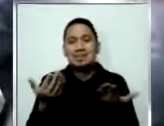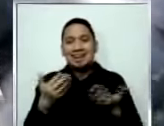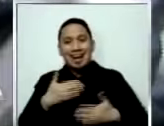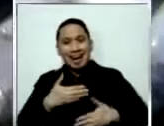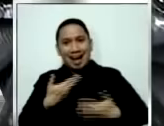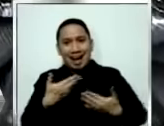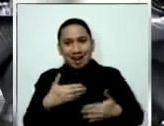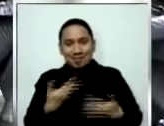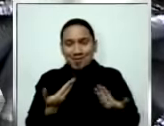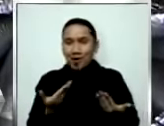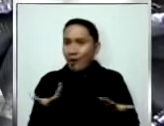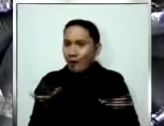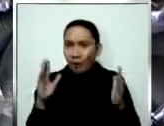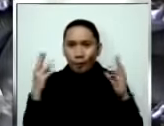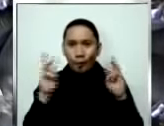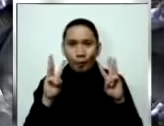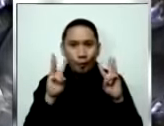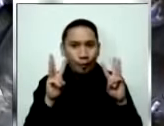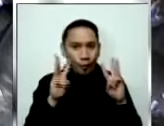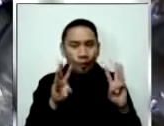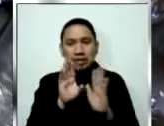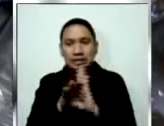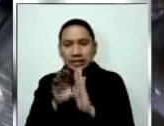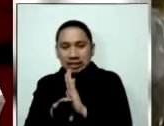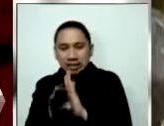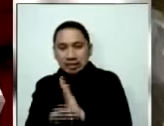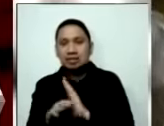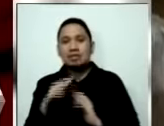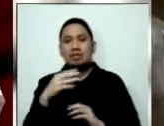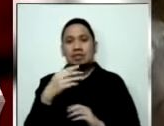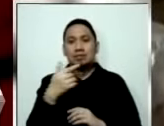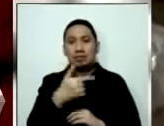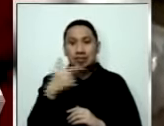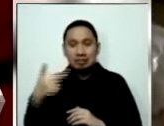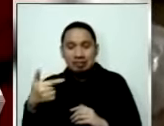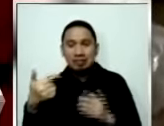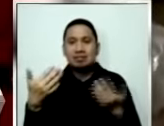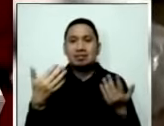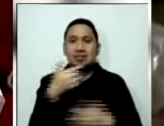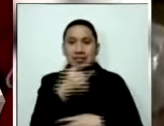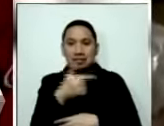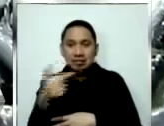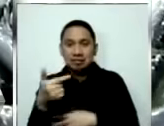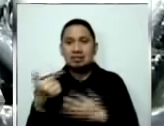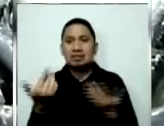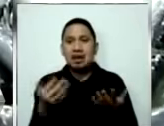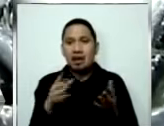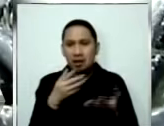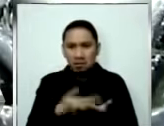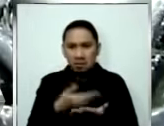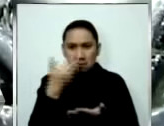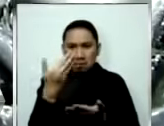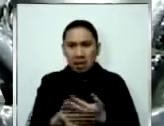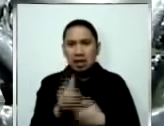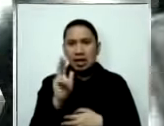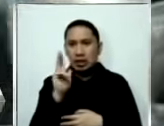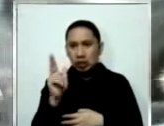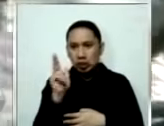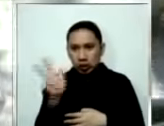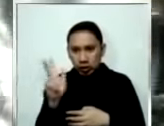mga isda. Ang galunggong na kadalasang sukatan ng presyo ng mga bilihin, nabili niyang 30 pesos lang kada